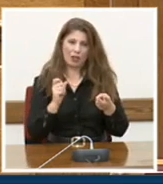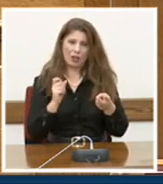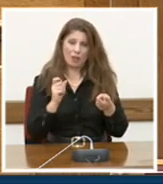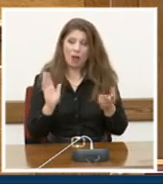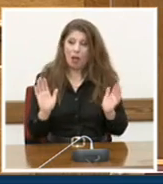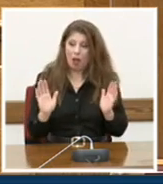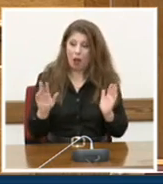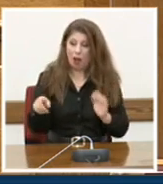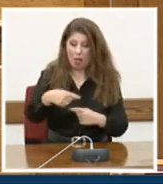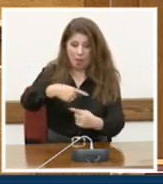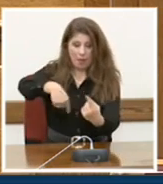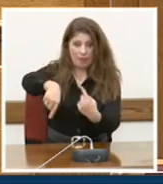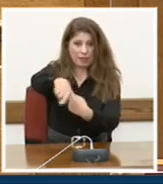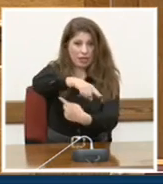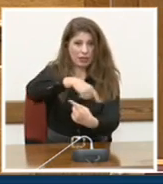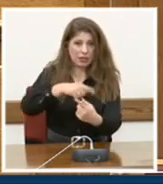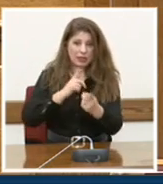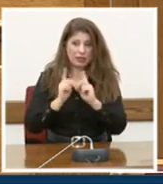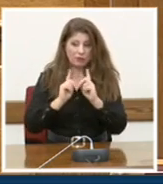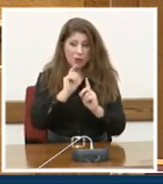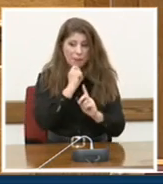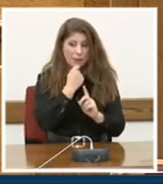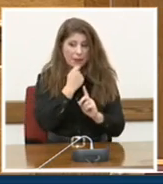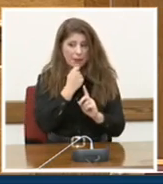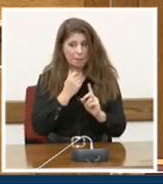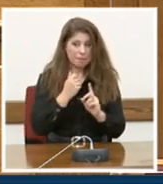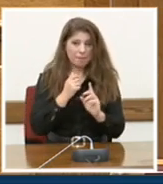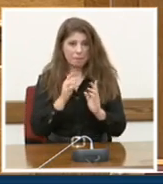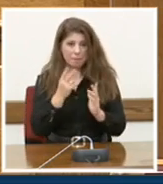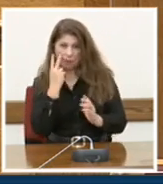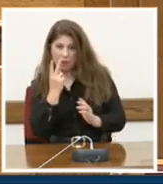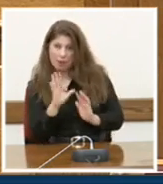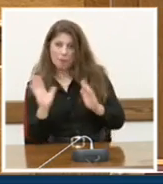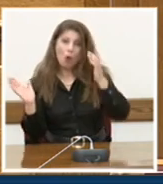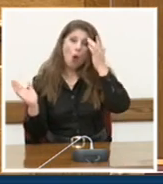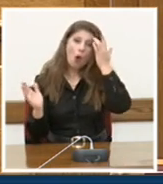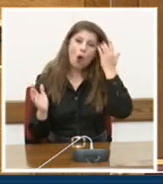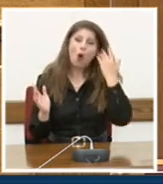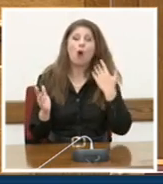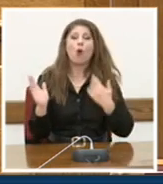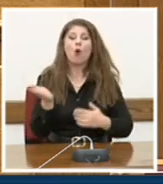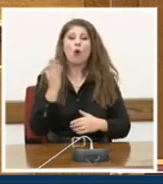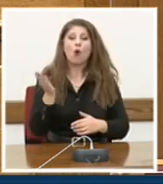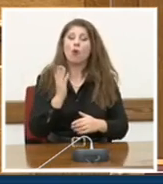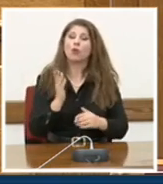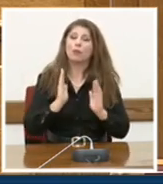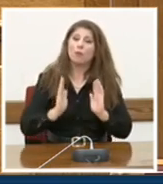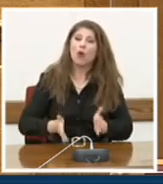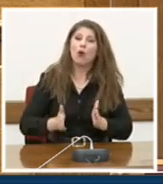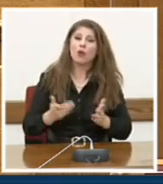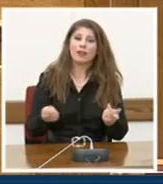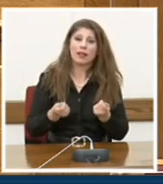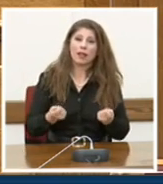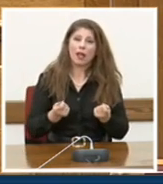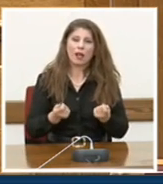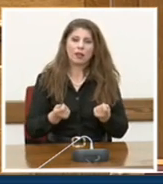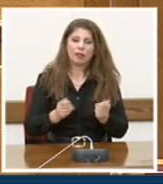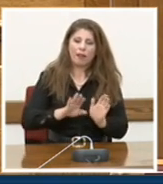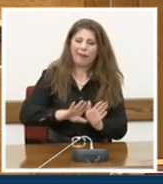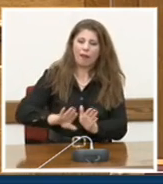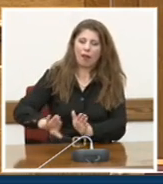ένα είδος συμφωνίας μυστικής, κάνετε ό,τι μπορείτε για να μείνει στο απειρόβλητο αυτό το